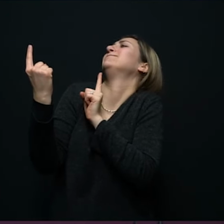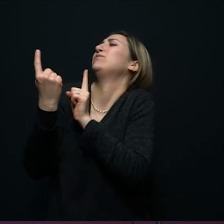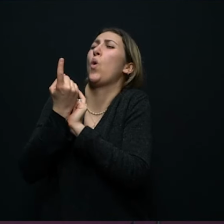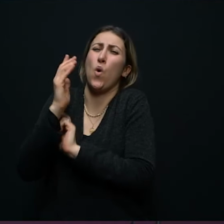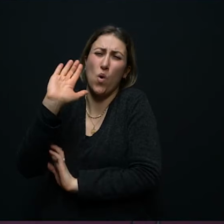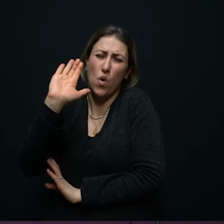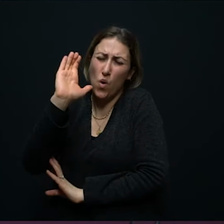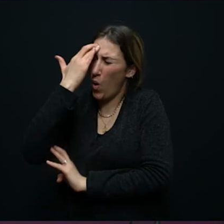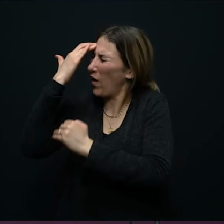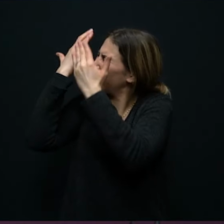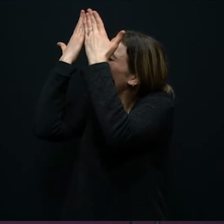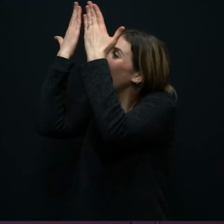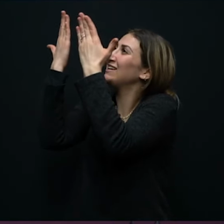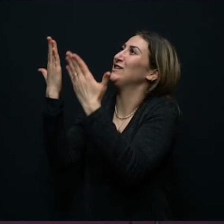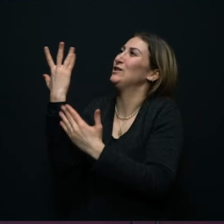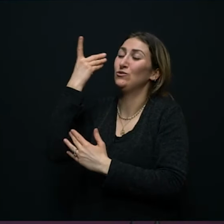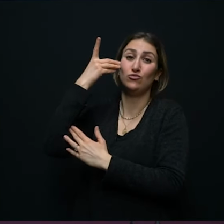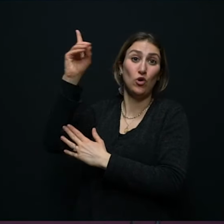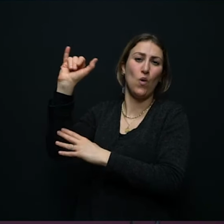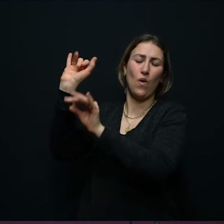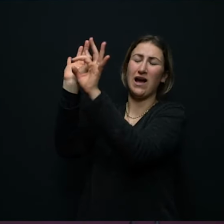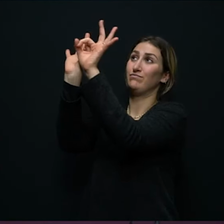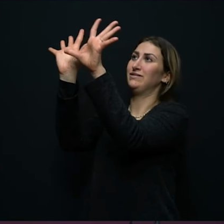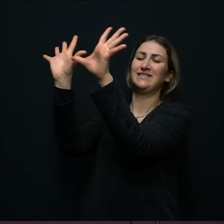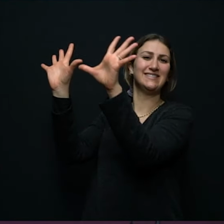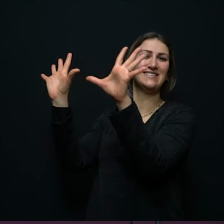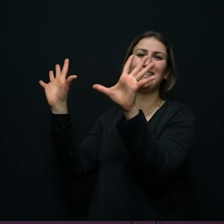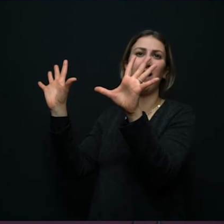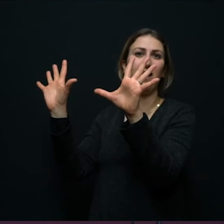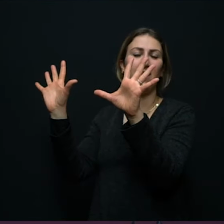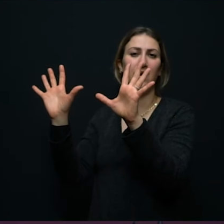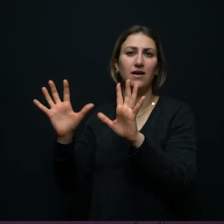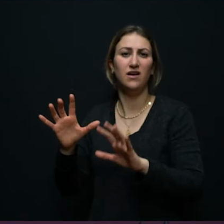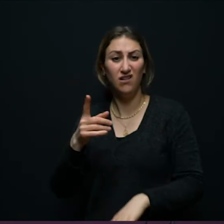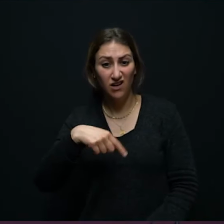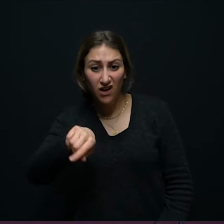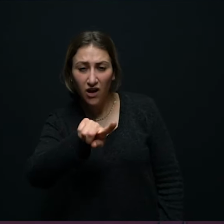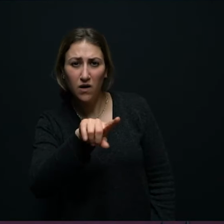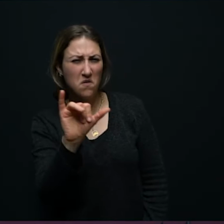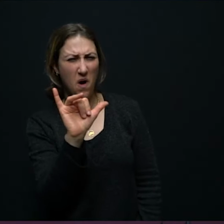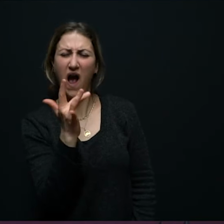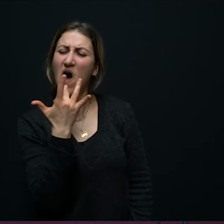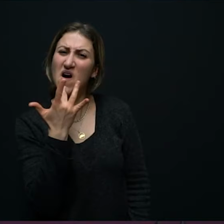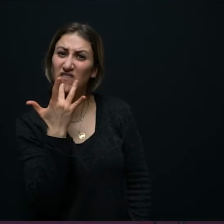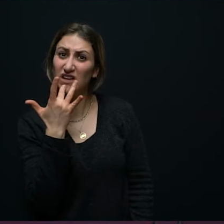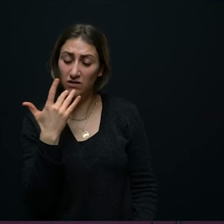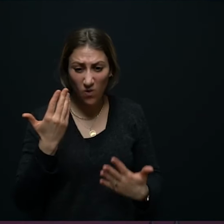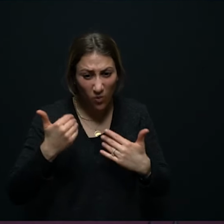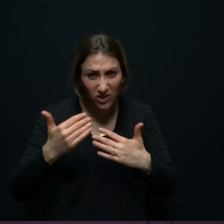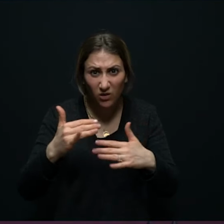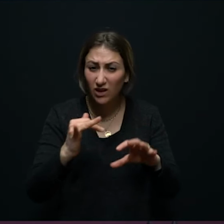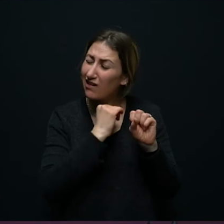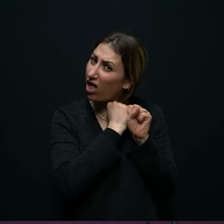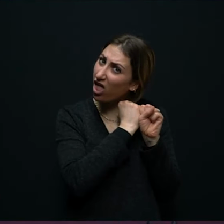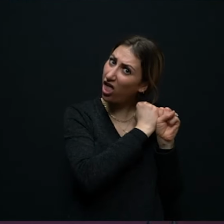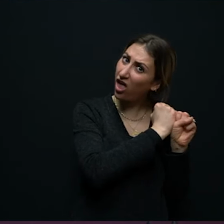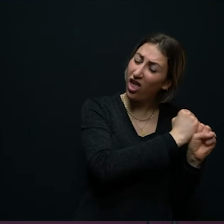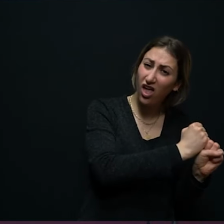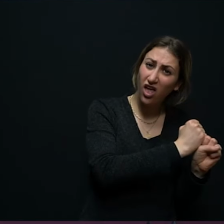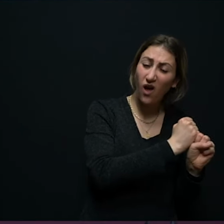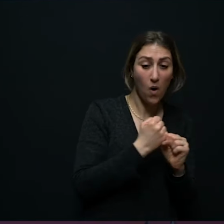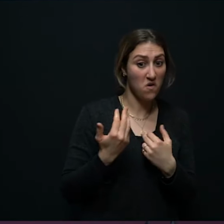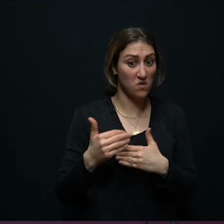que tu restais dans le fond de sa cellule peux-tu rester dans ces chaînes que tu restais dans ta vie